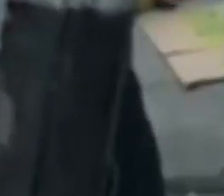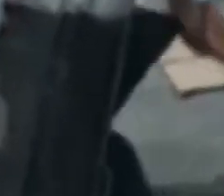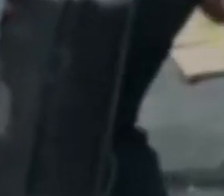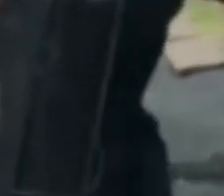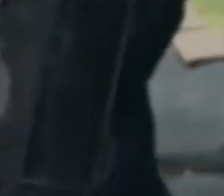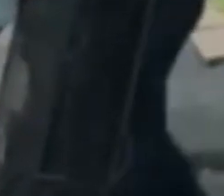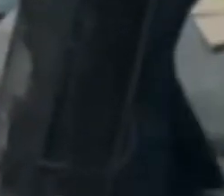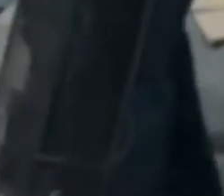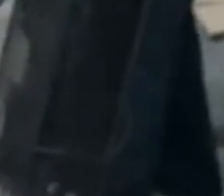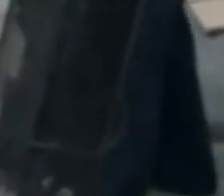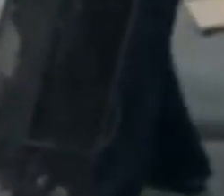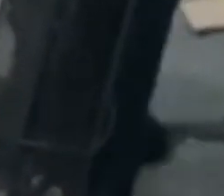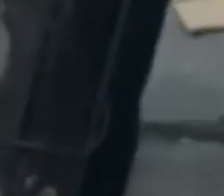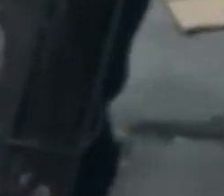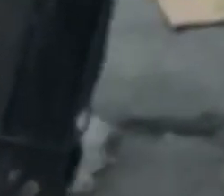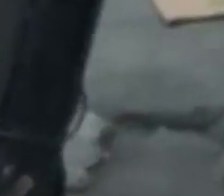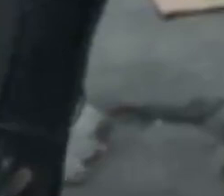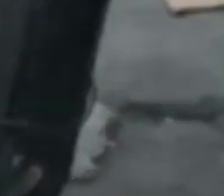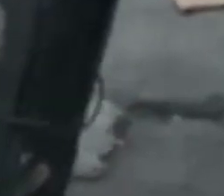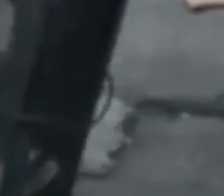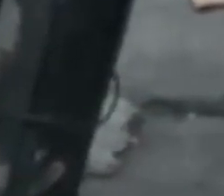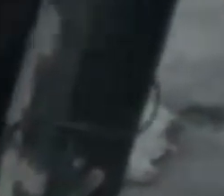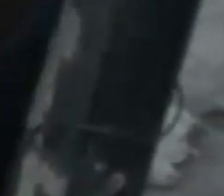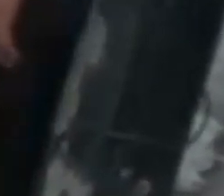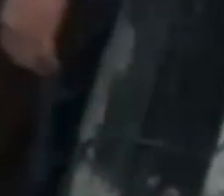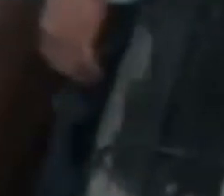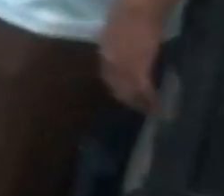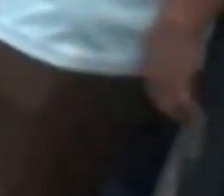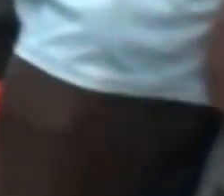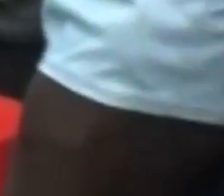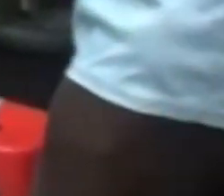Ini kenapa nggak pakai menggunakan masker? Lupa. Pikirannya sebentar doang.